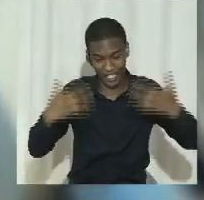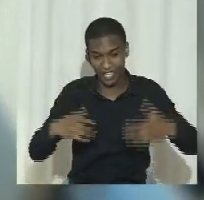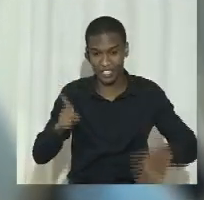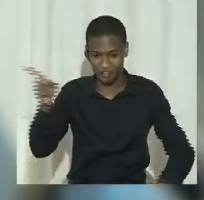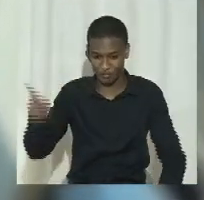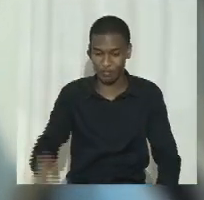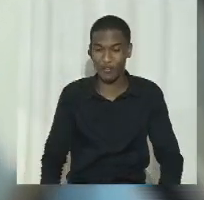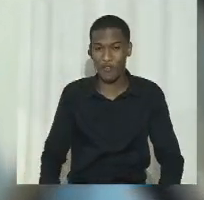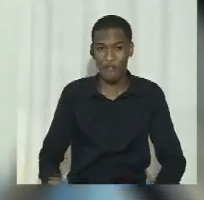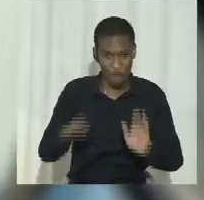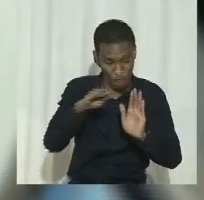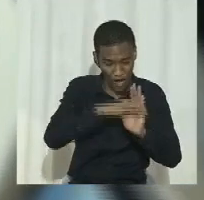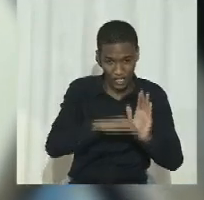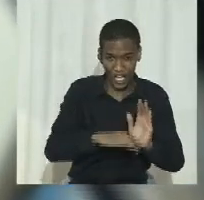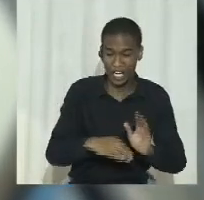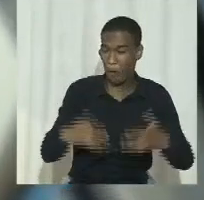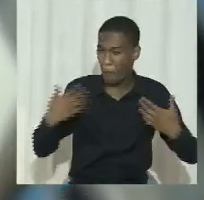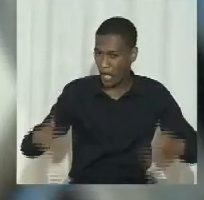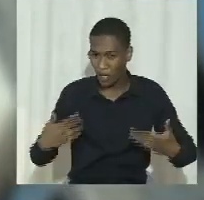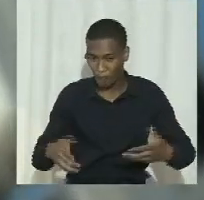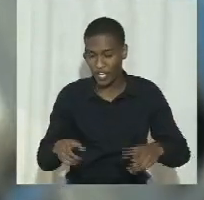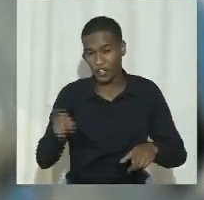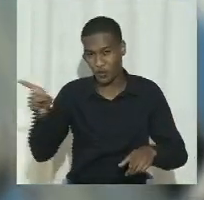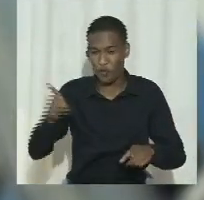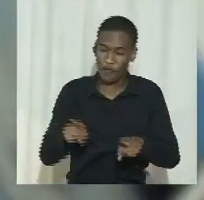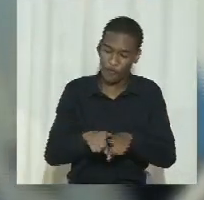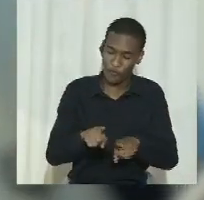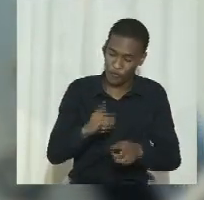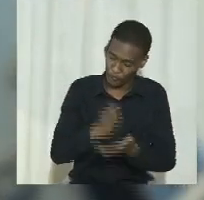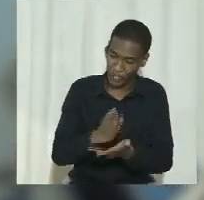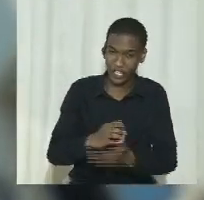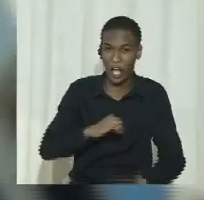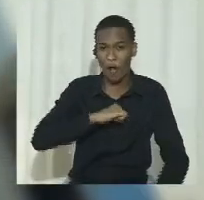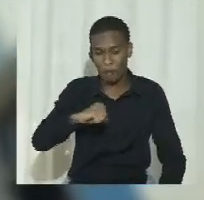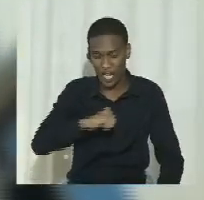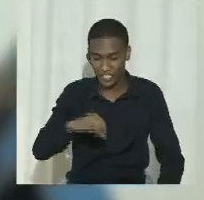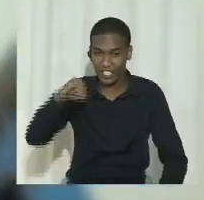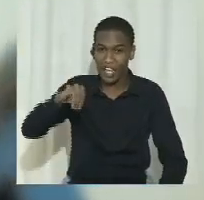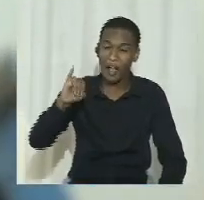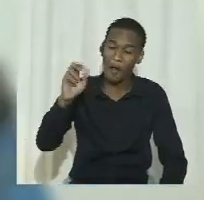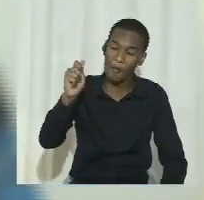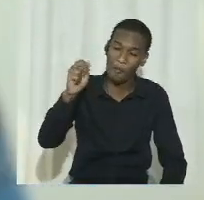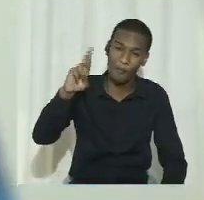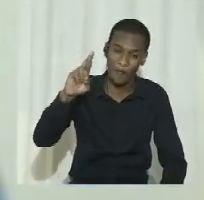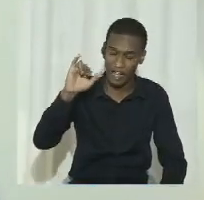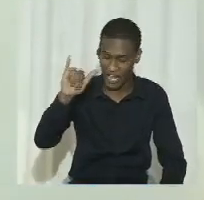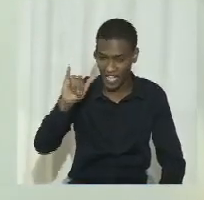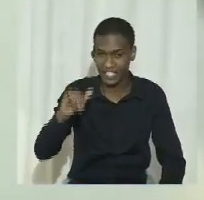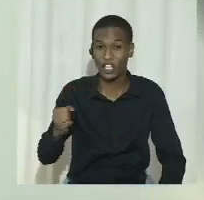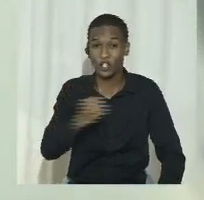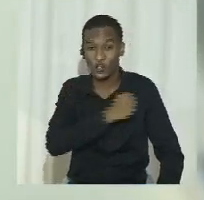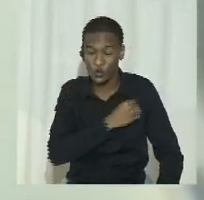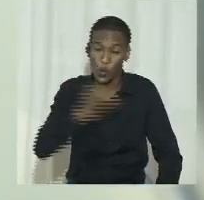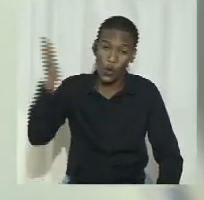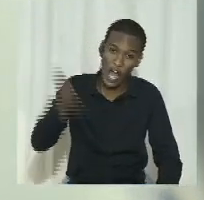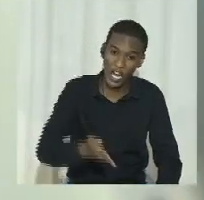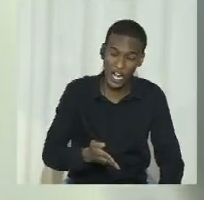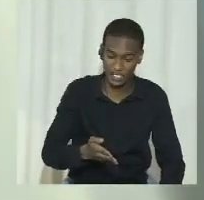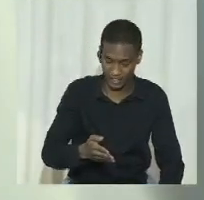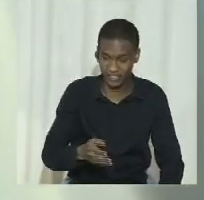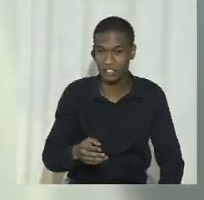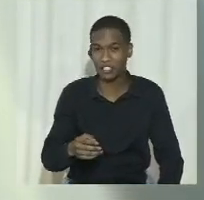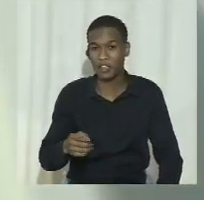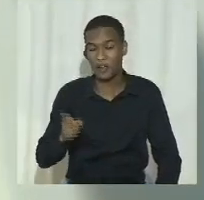fandaharana maro ny fantoka tamin'ny fanabeazana toy ny miary, ny zoery asina, momba ny zosin'ny lalàna, ny